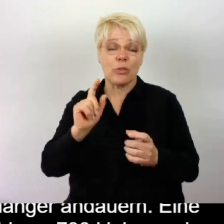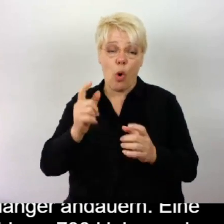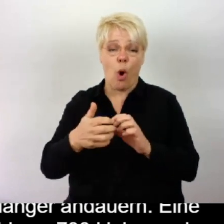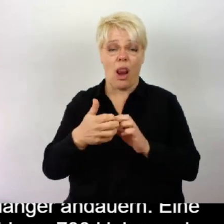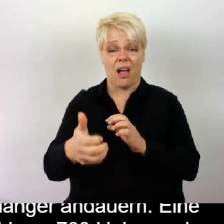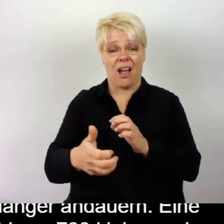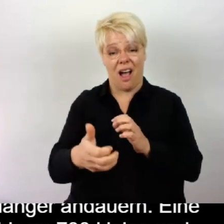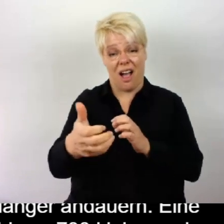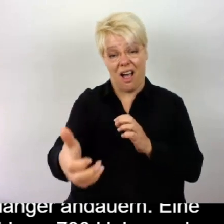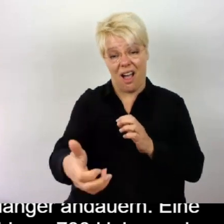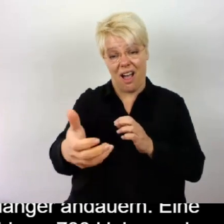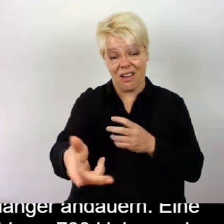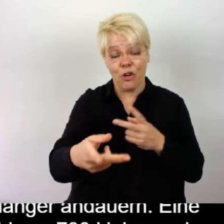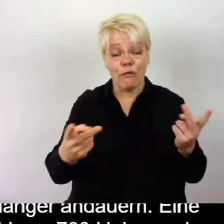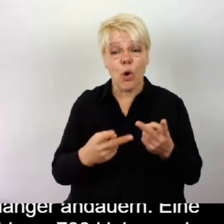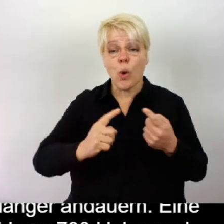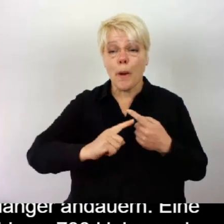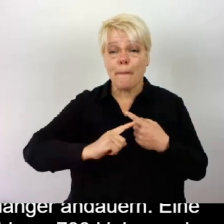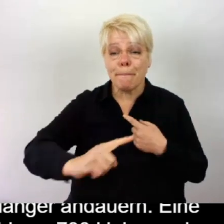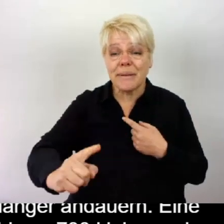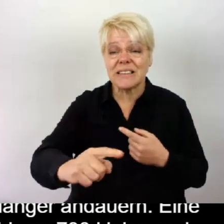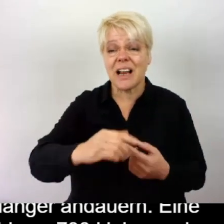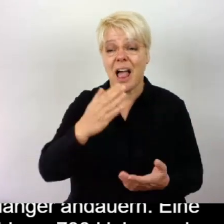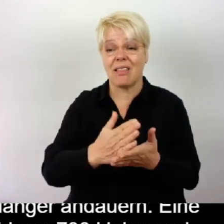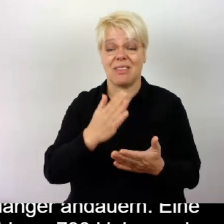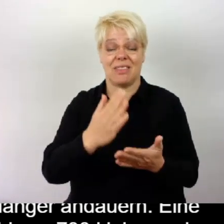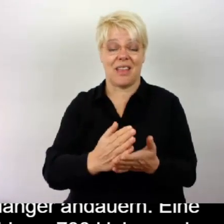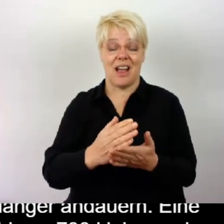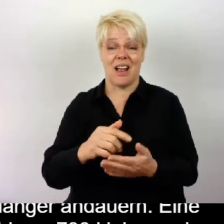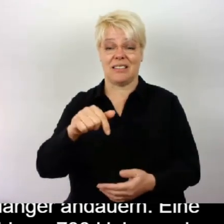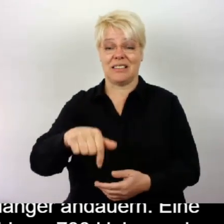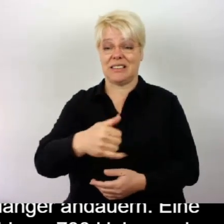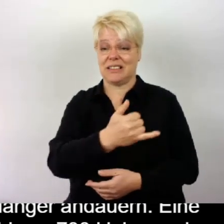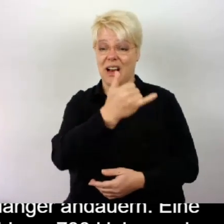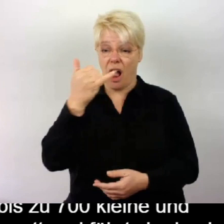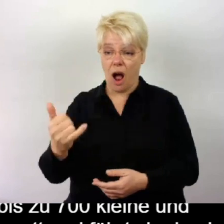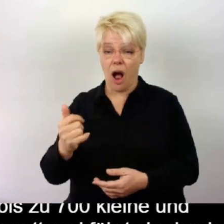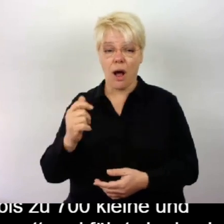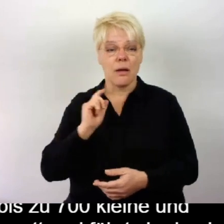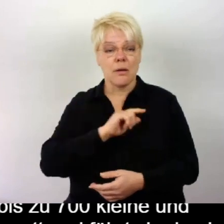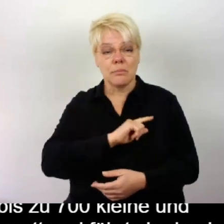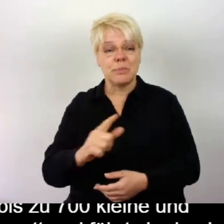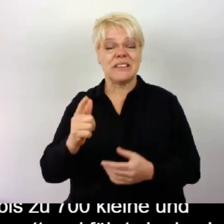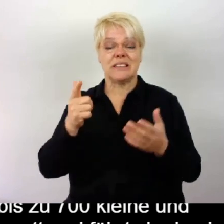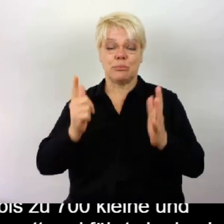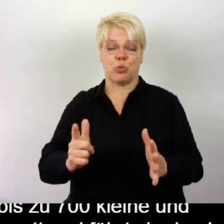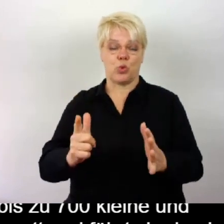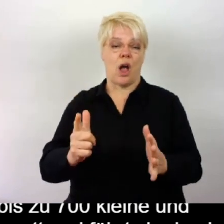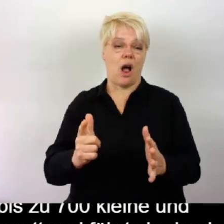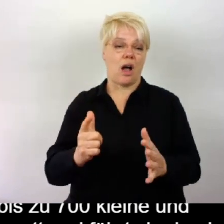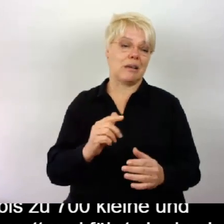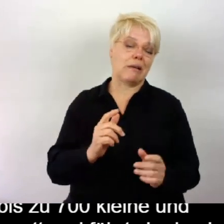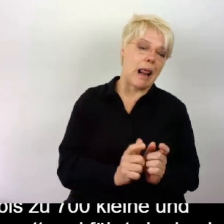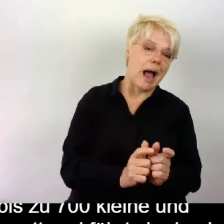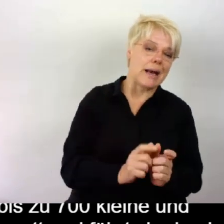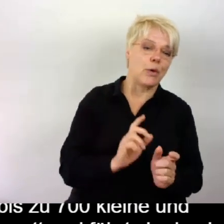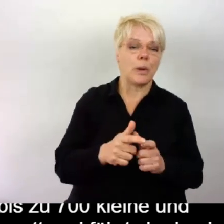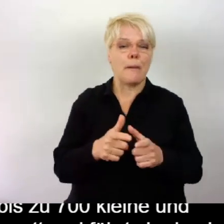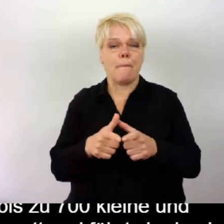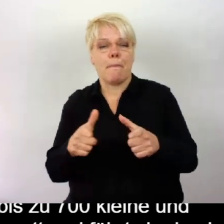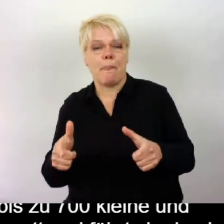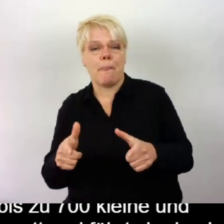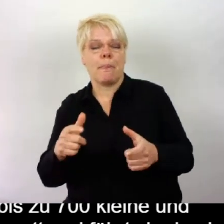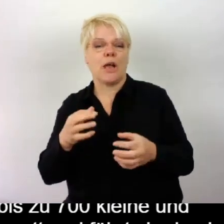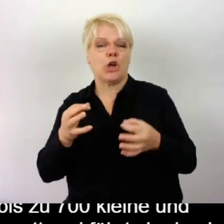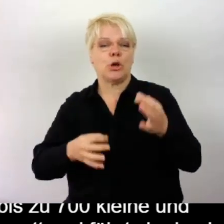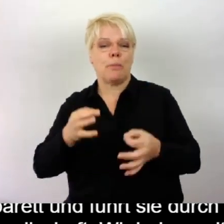Menschen ausgetauscht, wo wir eben jetzt mithelfen können und wir dann die Akzente setzen. Und das Ganze wird dann ergänzt, liebe Judith, durch den Kinobereich, dann auch noch, den du